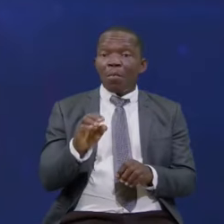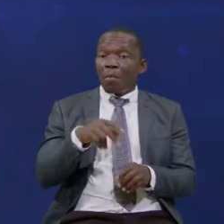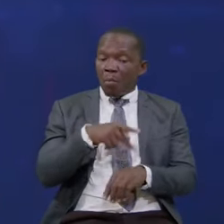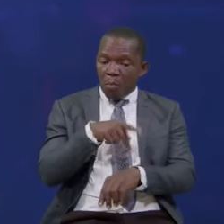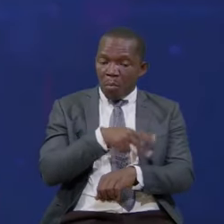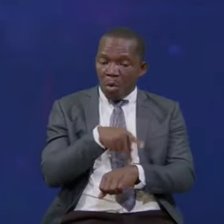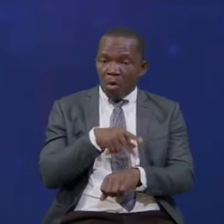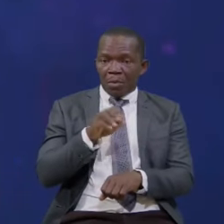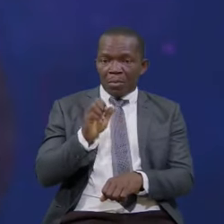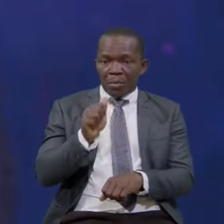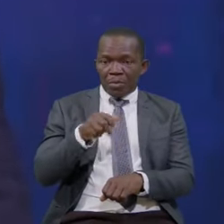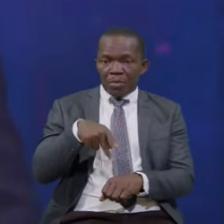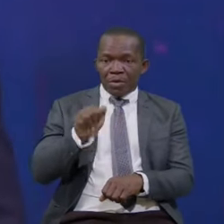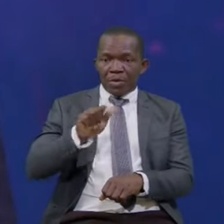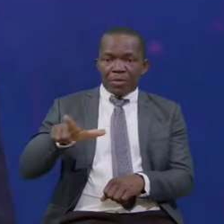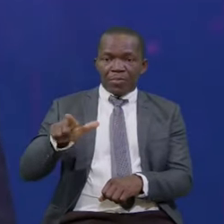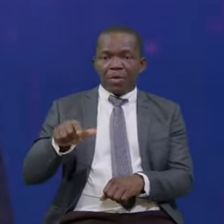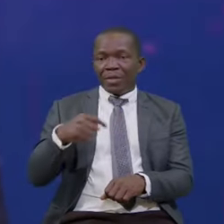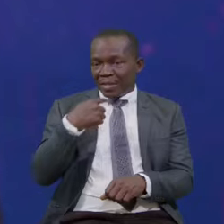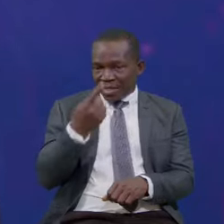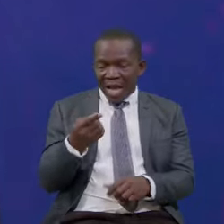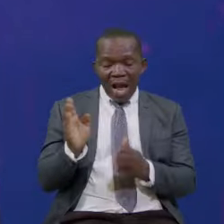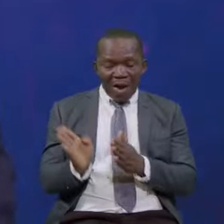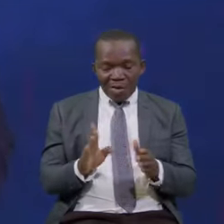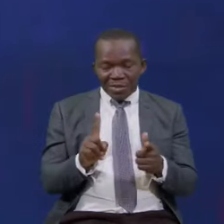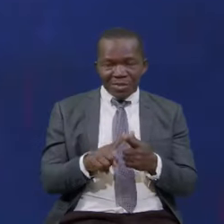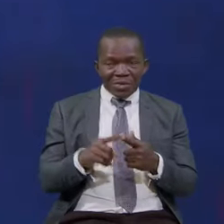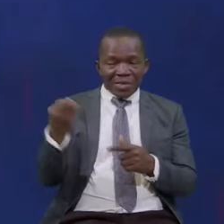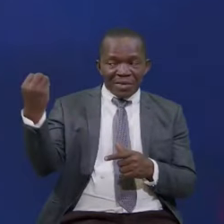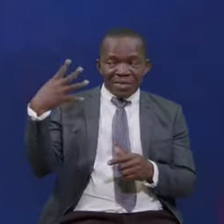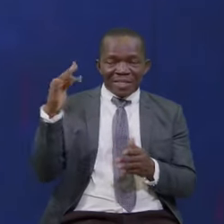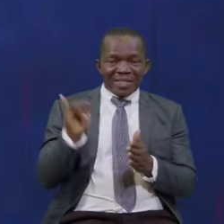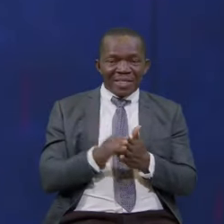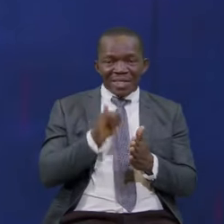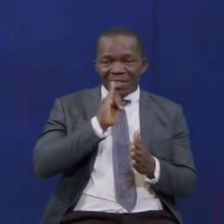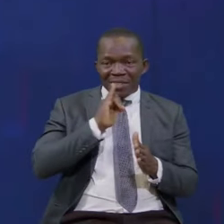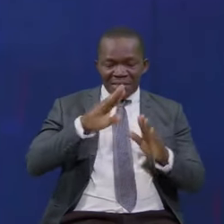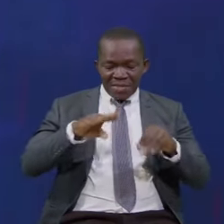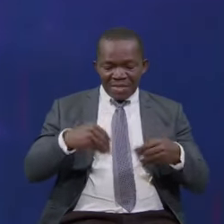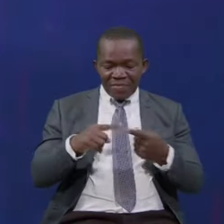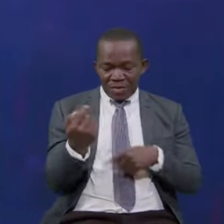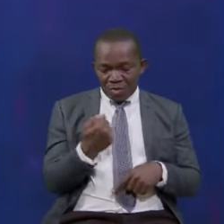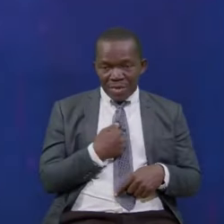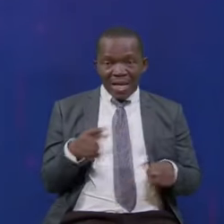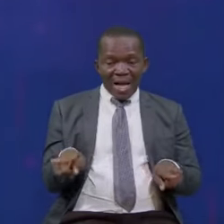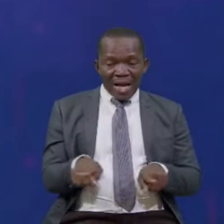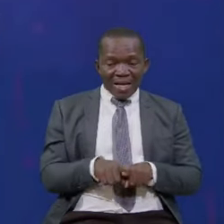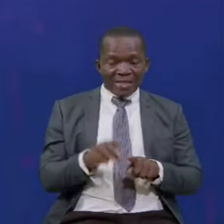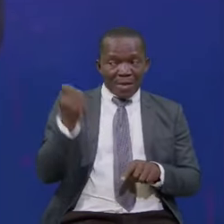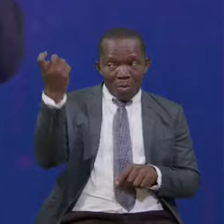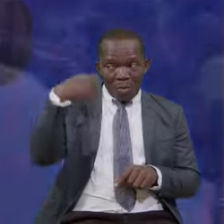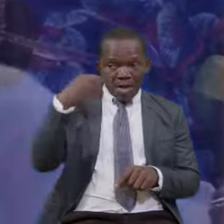qui m'a été donné comme un sage architecte la grâce nous